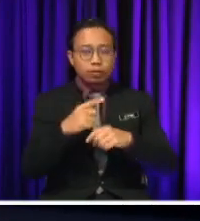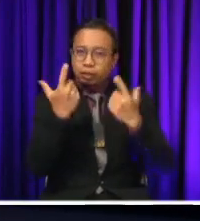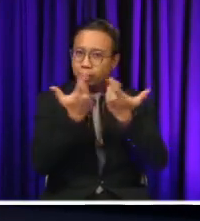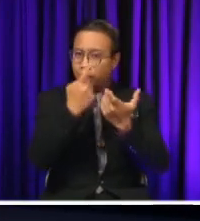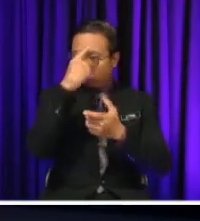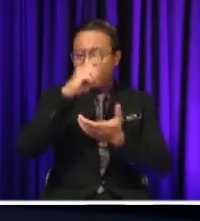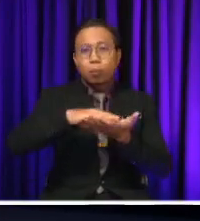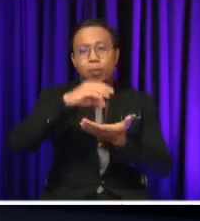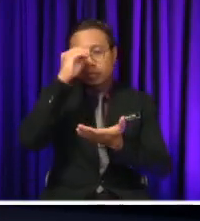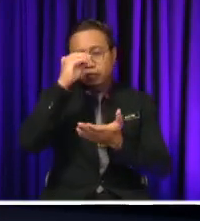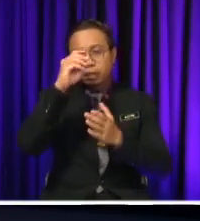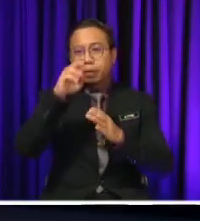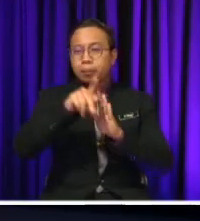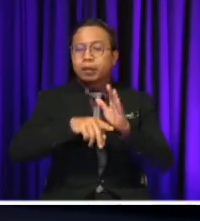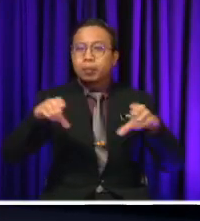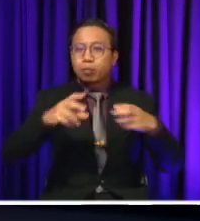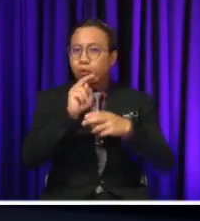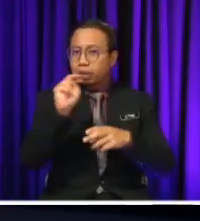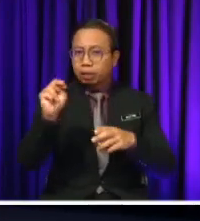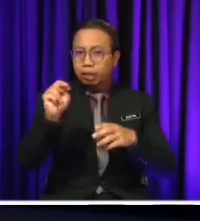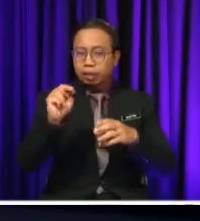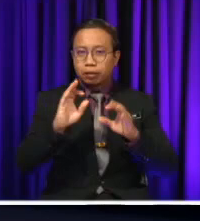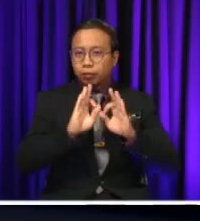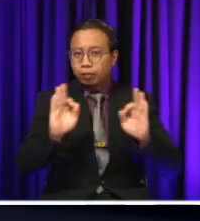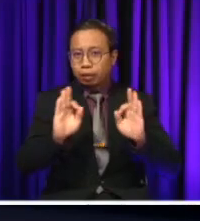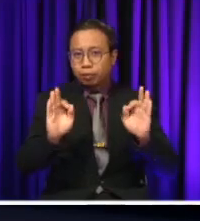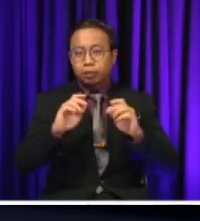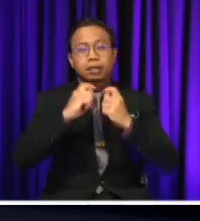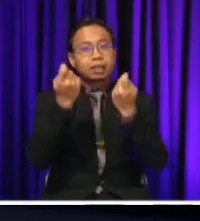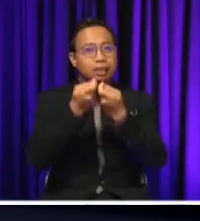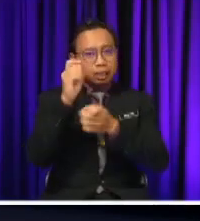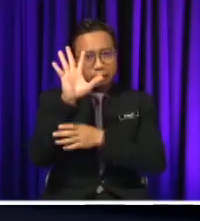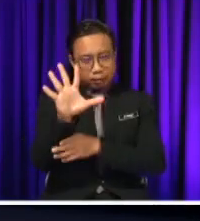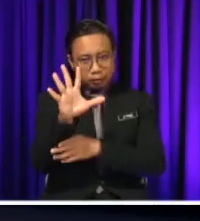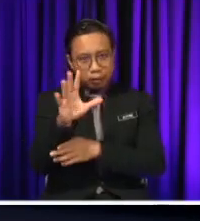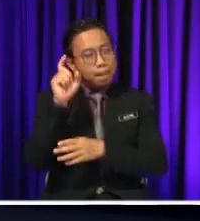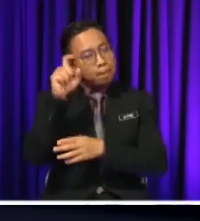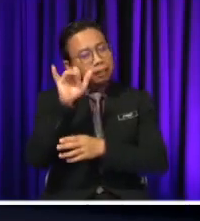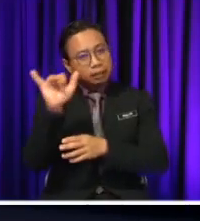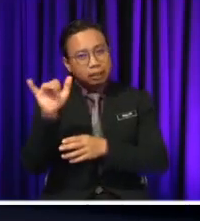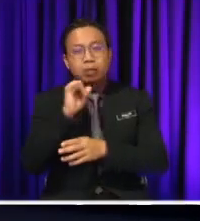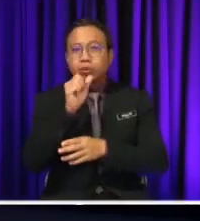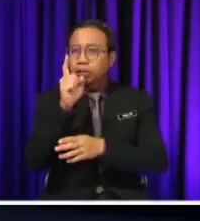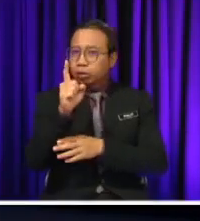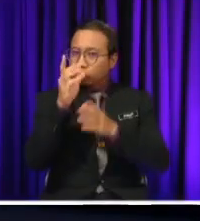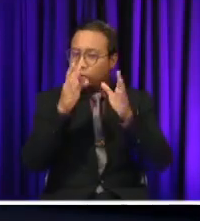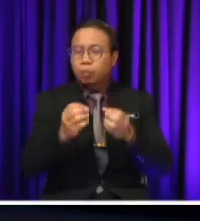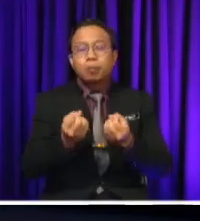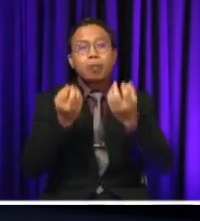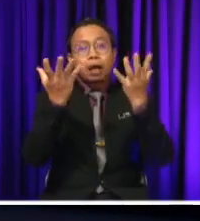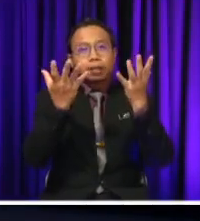belajar tentang pembuatan perabot dengan topik tingkatan 5 dan pastinya hari ini kita bukan seorang guru yang banyak